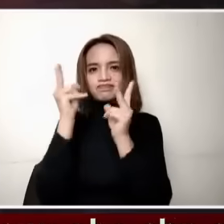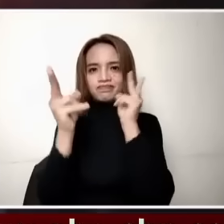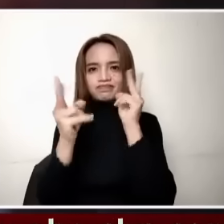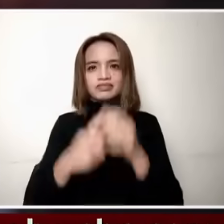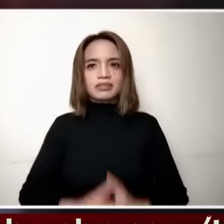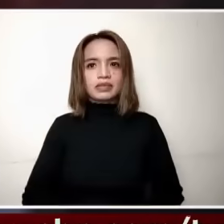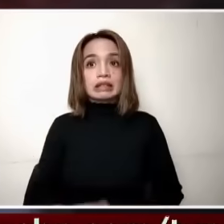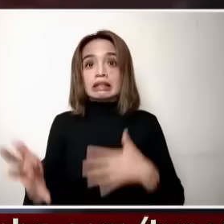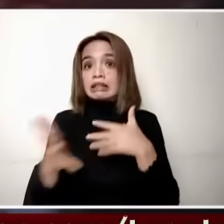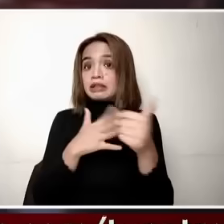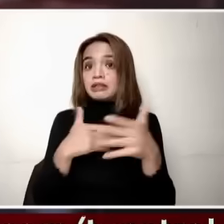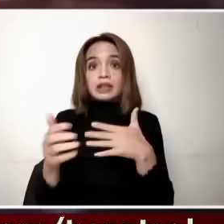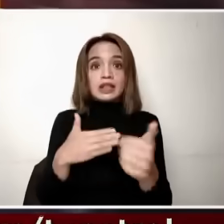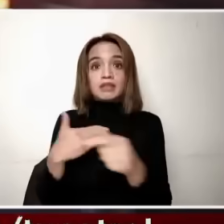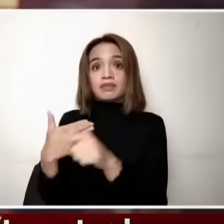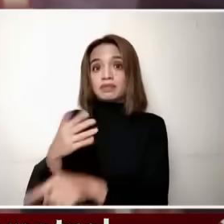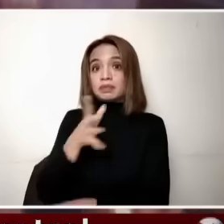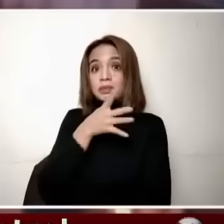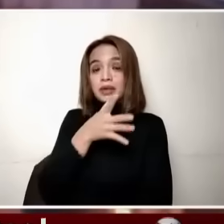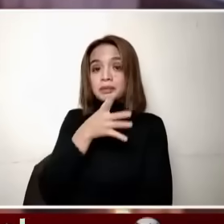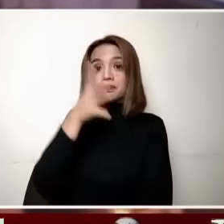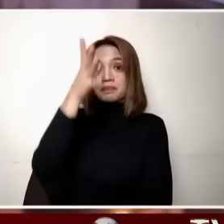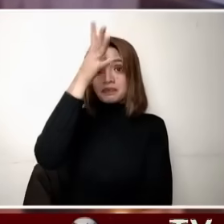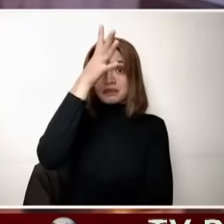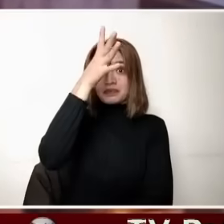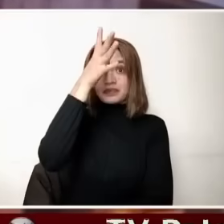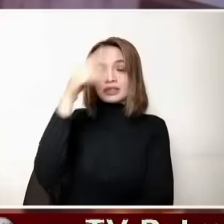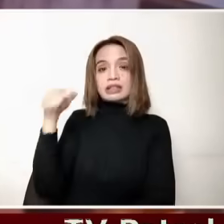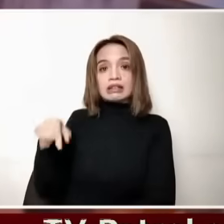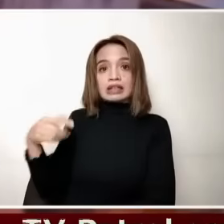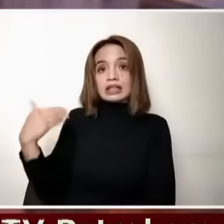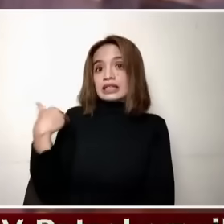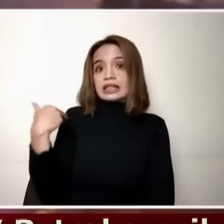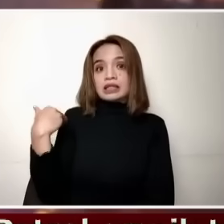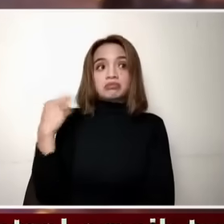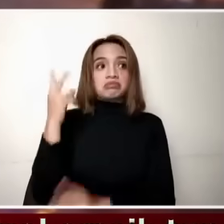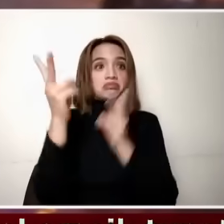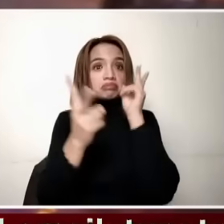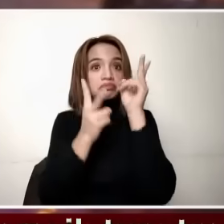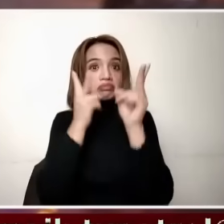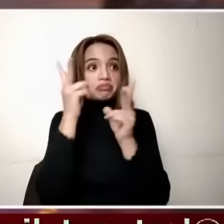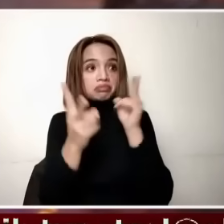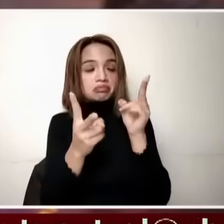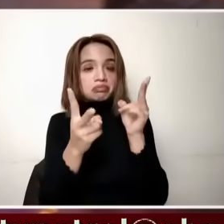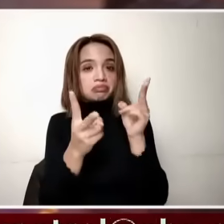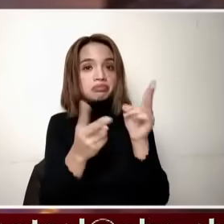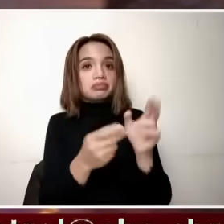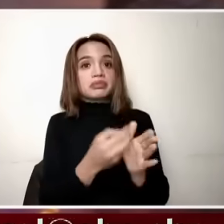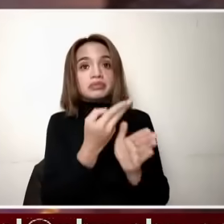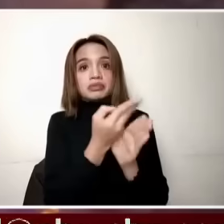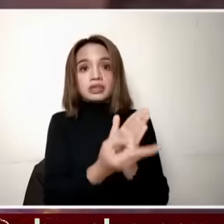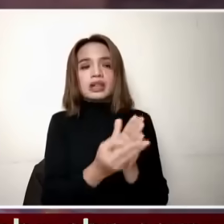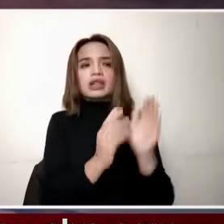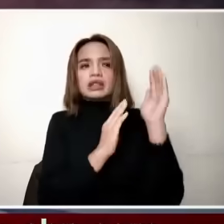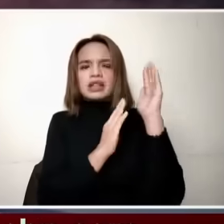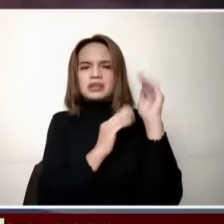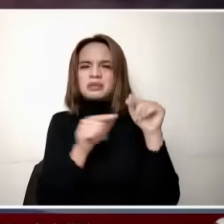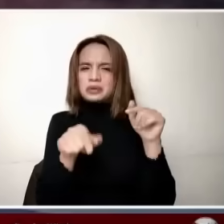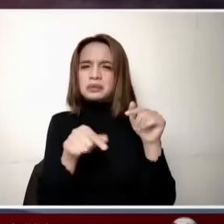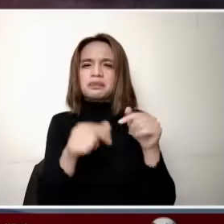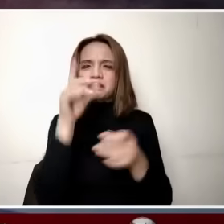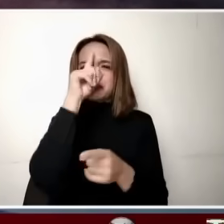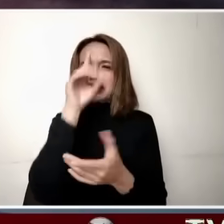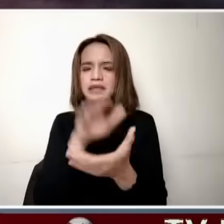nakapunta sina Nanay Minda at Tatay Bonifacio sa puntod ng kanilang mga mahal sa buhay, naniniwala silang masaya na ang mga ito dahil